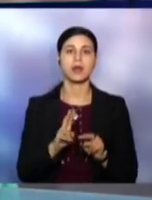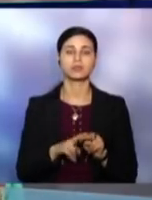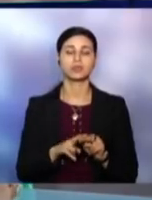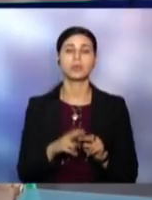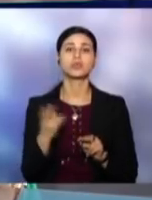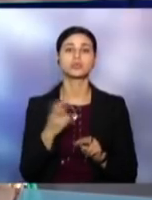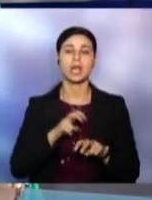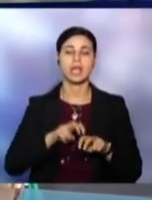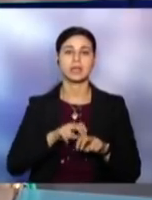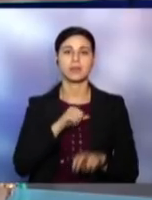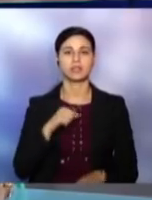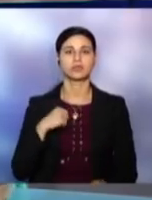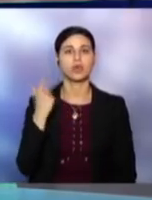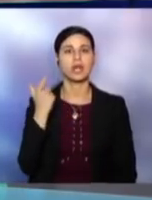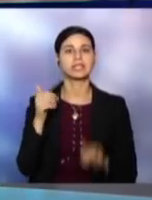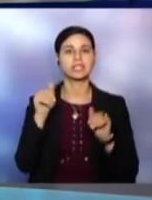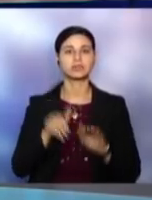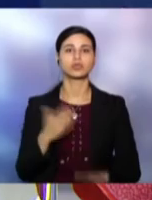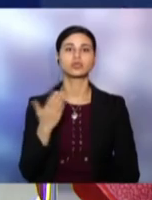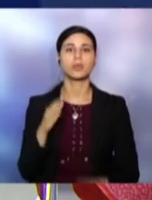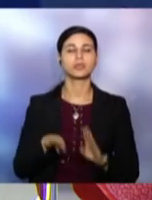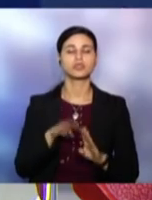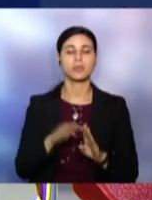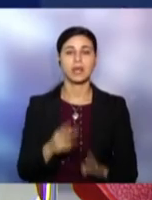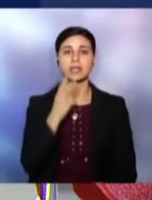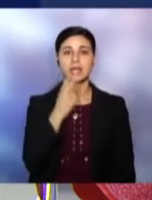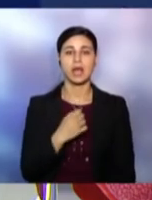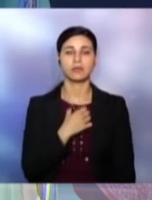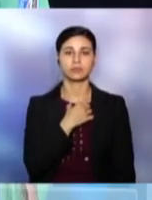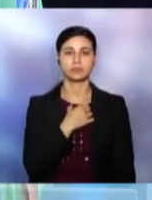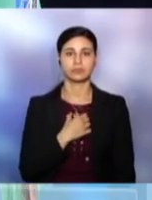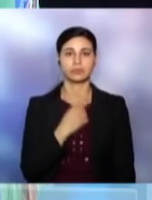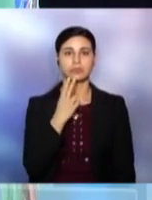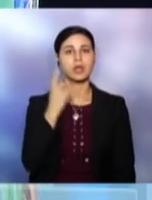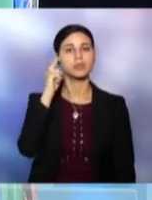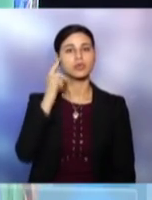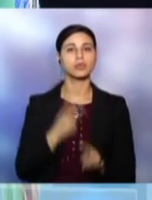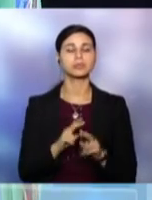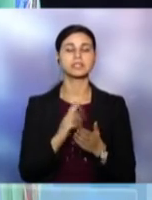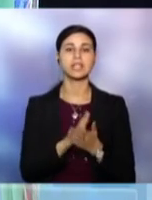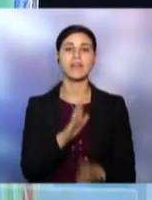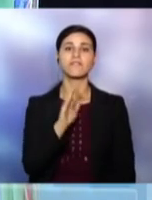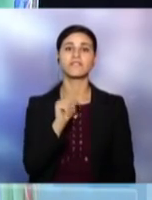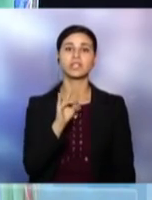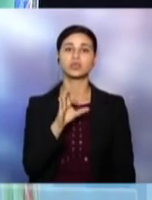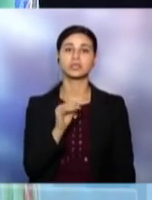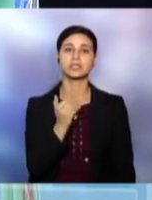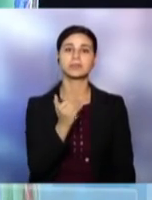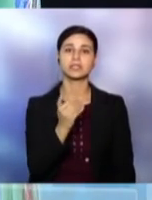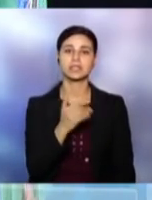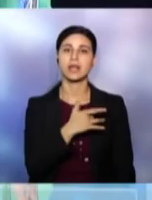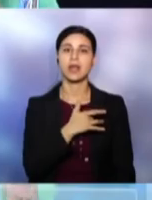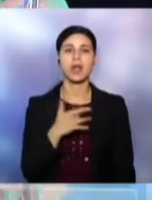ეს უნდა ექიმა გადაწყვიტოს. რომ როდესაც ნახავს ბრონქიტს, თქვათ, იგი ფიქრობს რომ ეს არის ვირუსული გენეზის და მას ანტიბიოტიკი